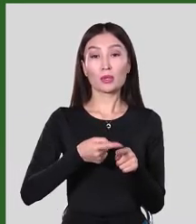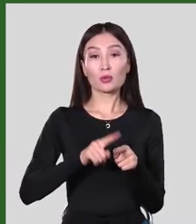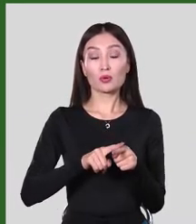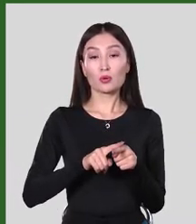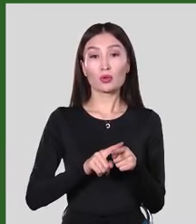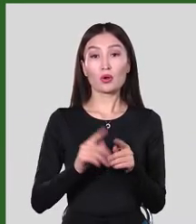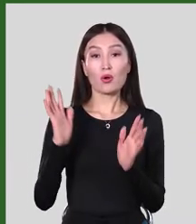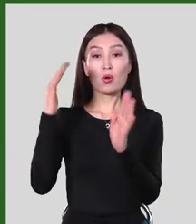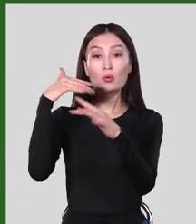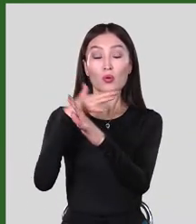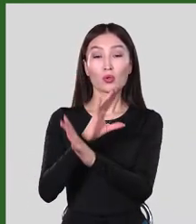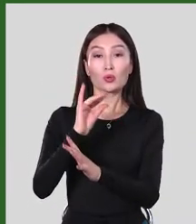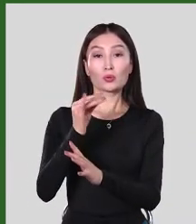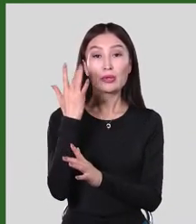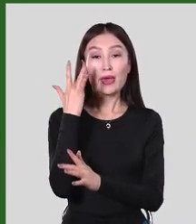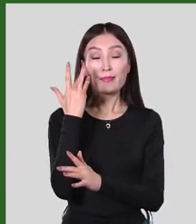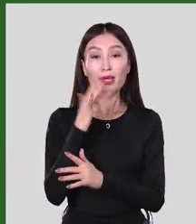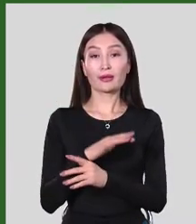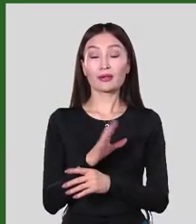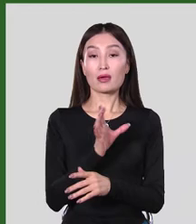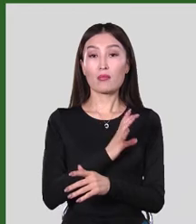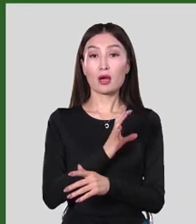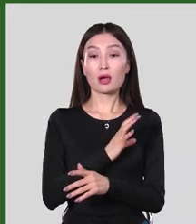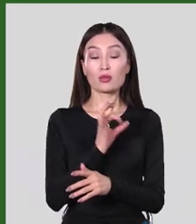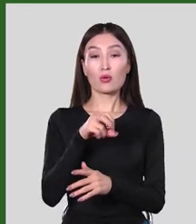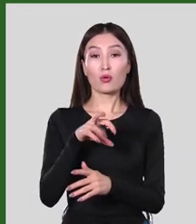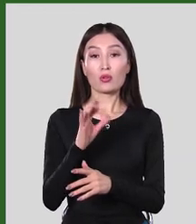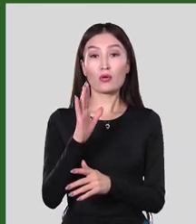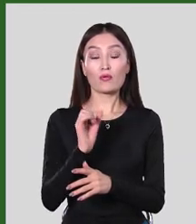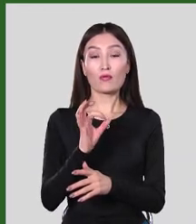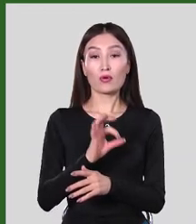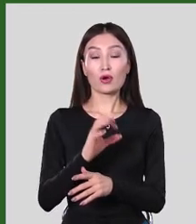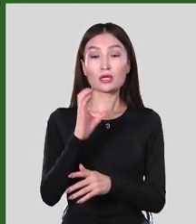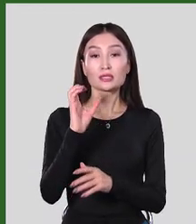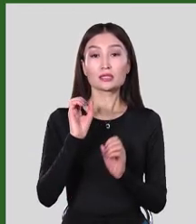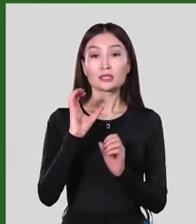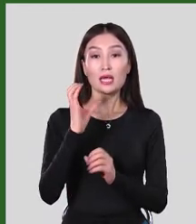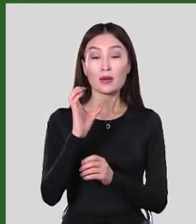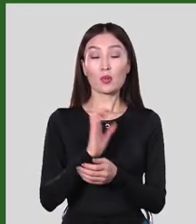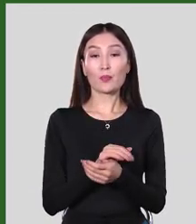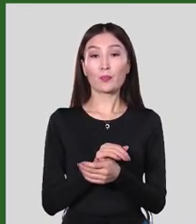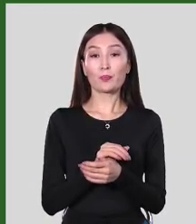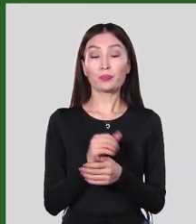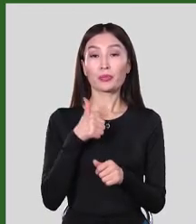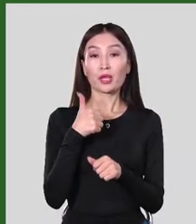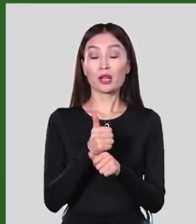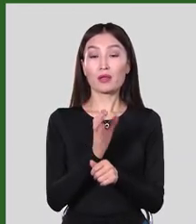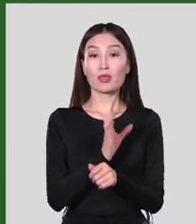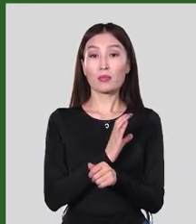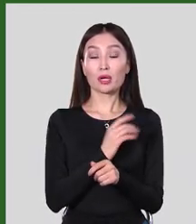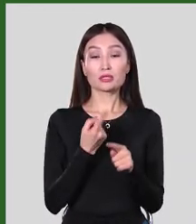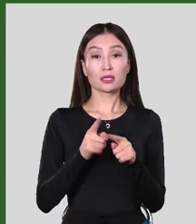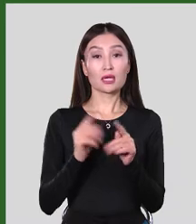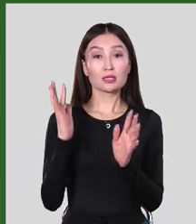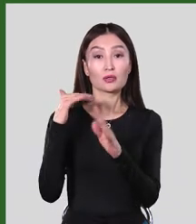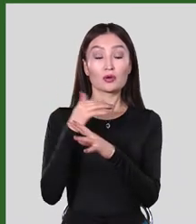проходит горный пояс Южной Америки, богаты оловом, молибденом, серебром. Главное богатство этих